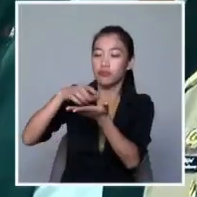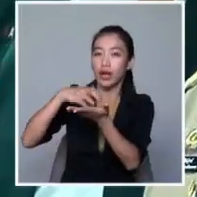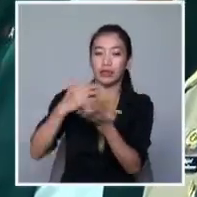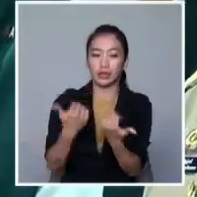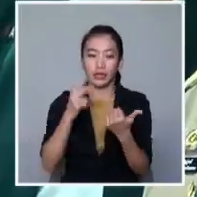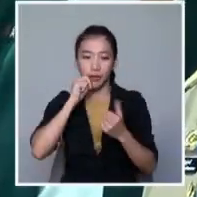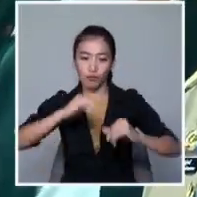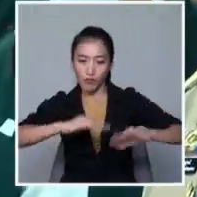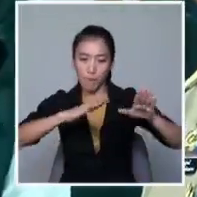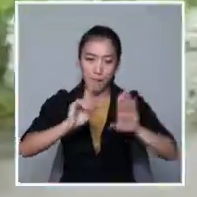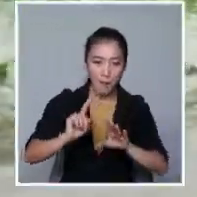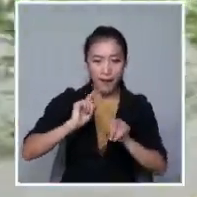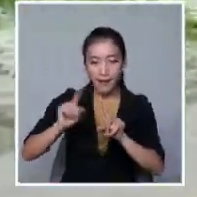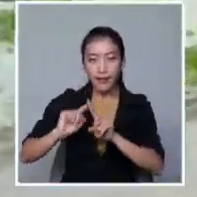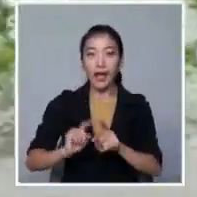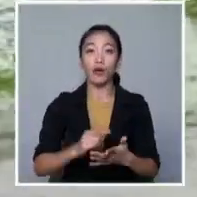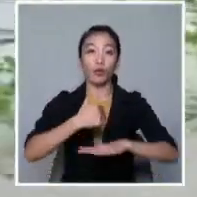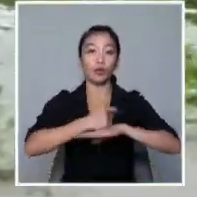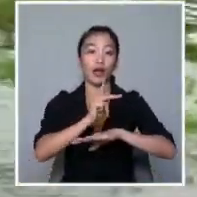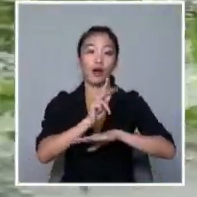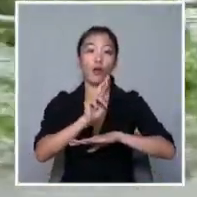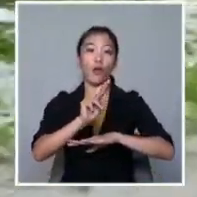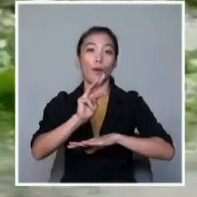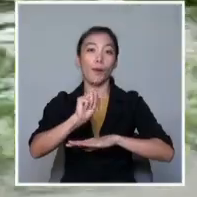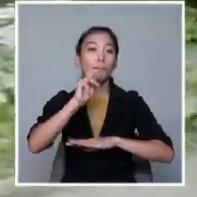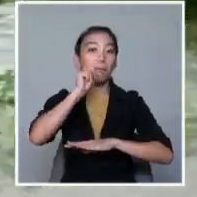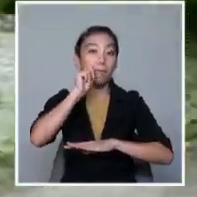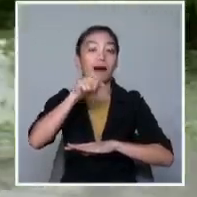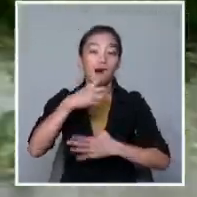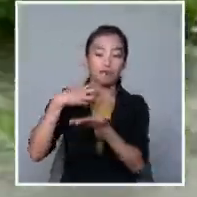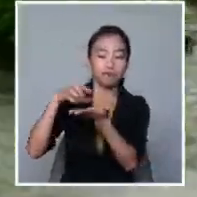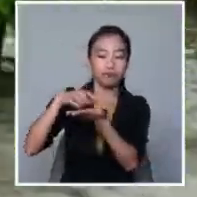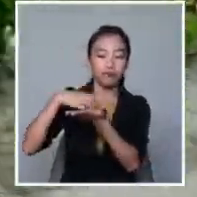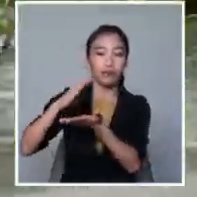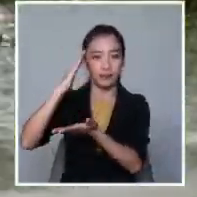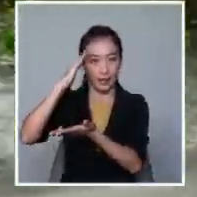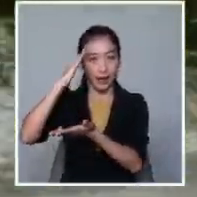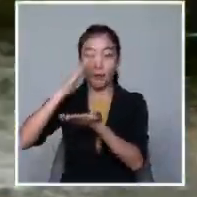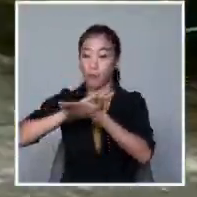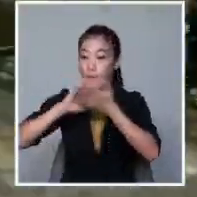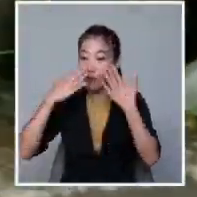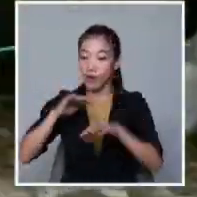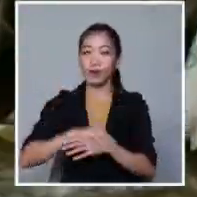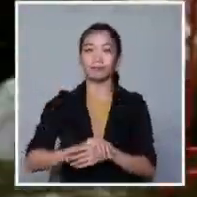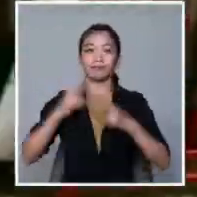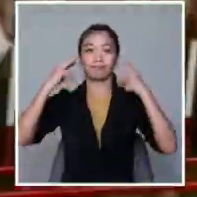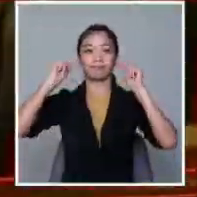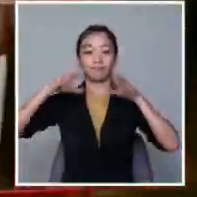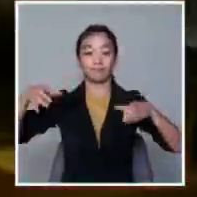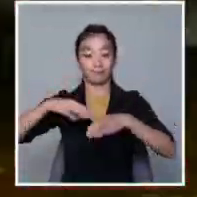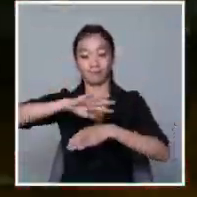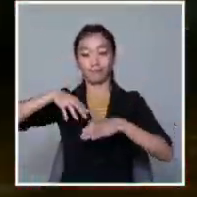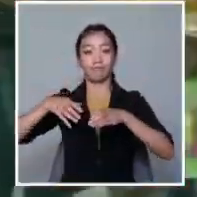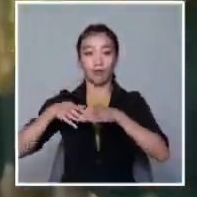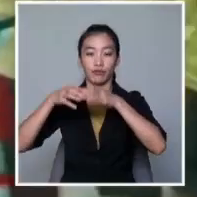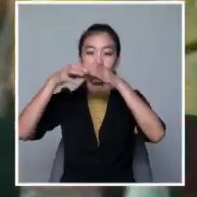านก่อนที่จะเดินทางไปยังศูนย์ศิลปาชีพบ้านเนินธรรมังตำบลแม่เจ้าอยู่หัวอำเภอเชียนใหญ่จังหวัดนครศรีธรรมราช